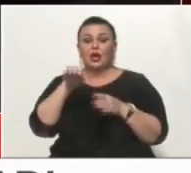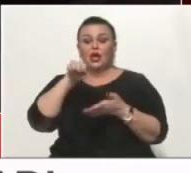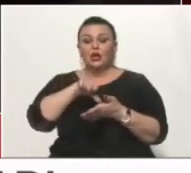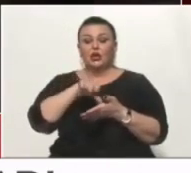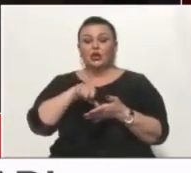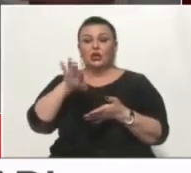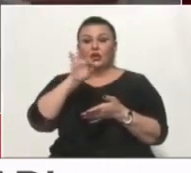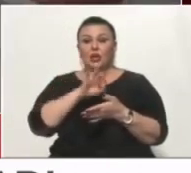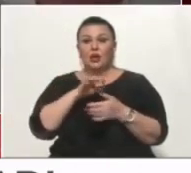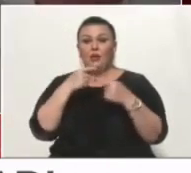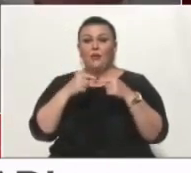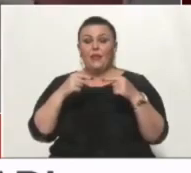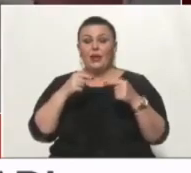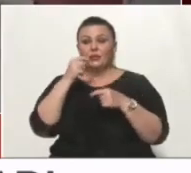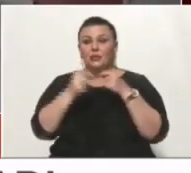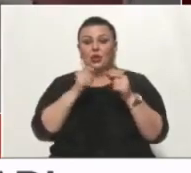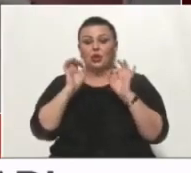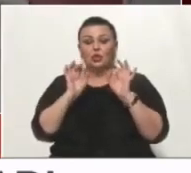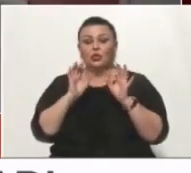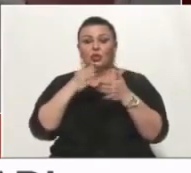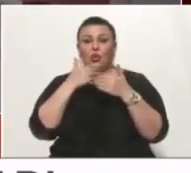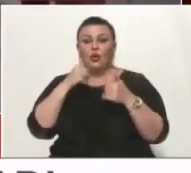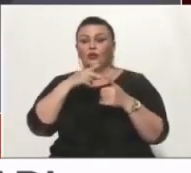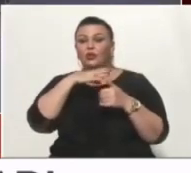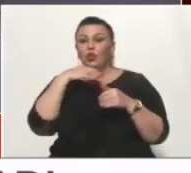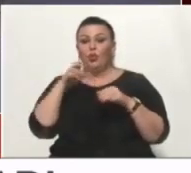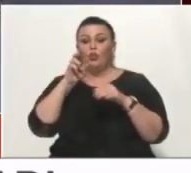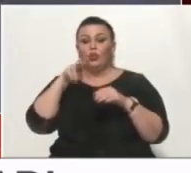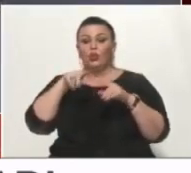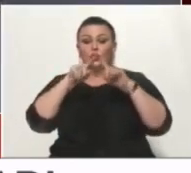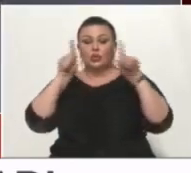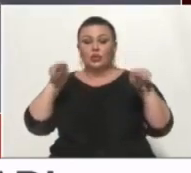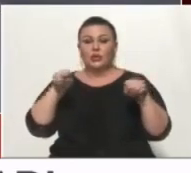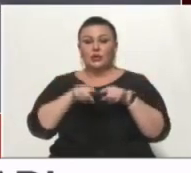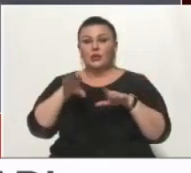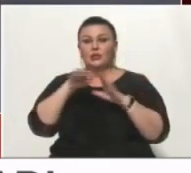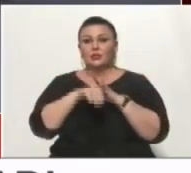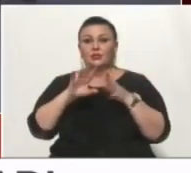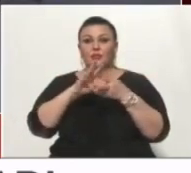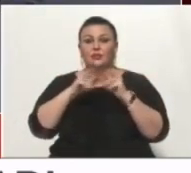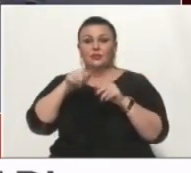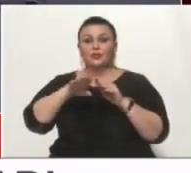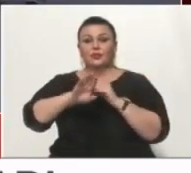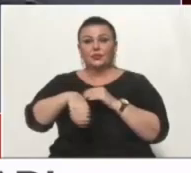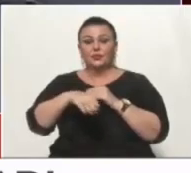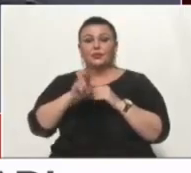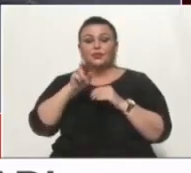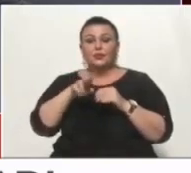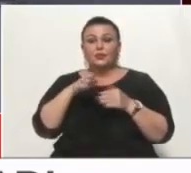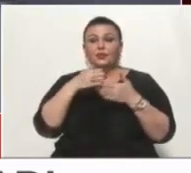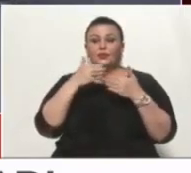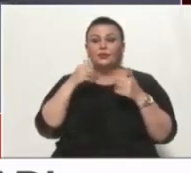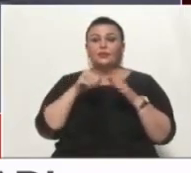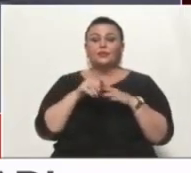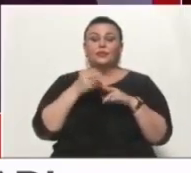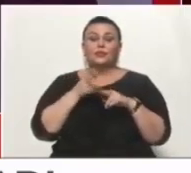iştirak etdikləri bəzi detallar düzgün deyildi və bir çox bülleten isə zərf isə ümumilikdə boş idi, içində bülleten yox idi